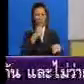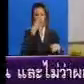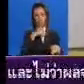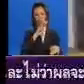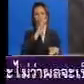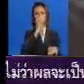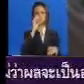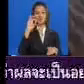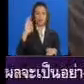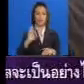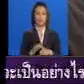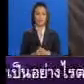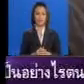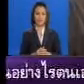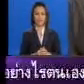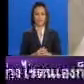พันธุ์ใหม่2009ค่ะ